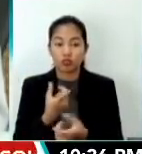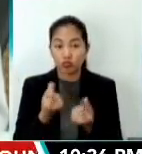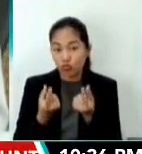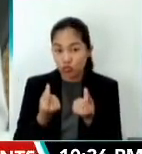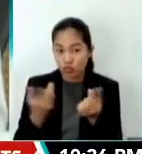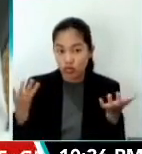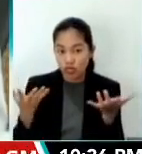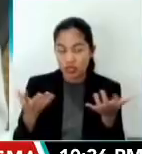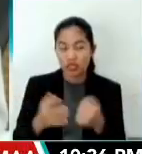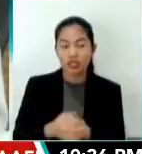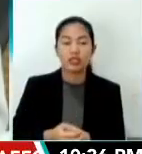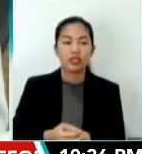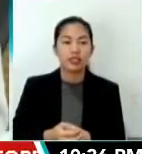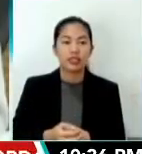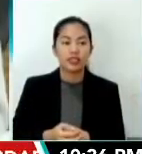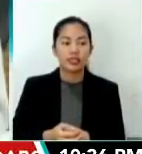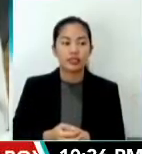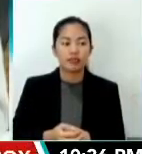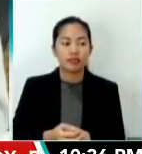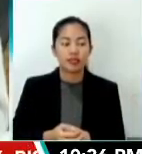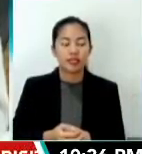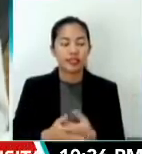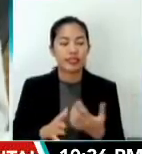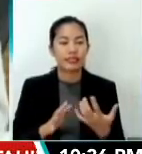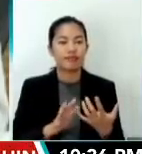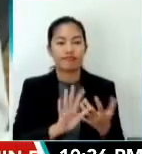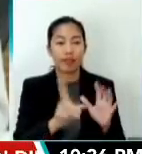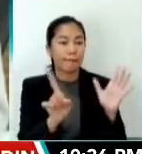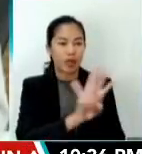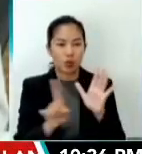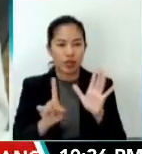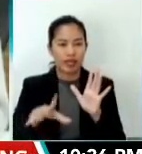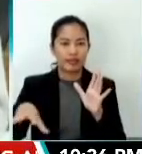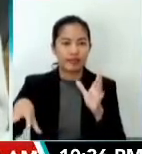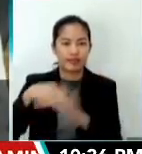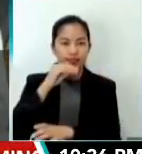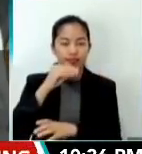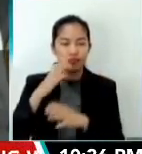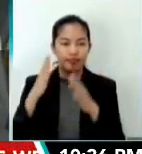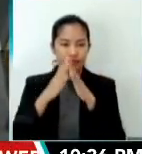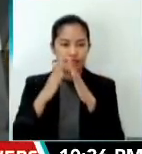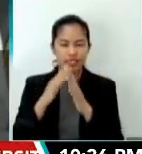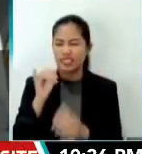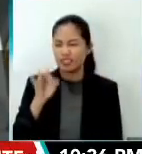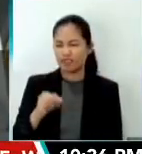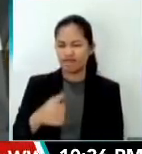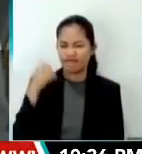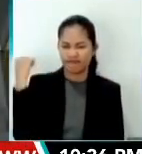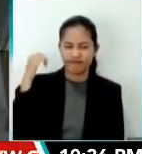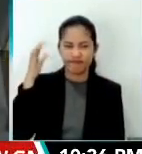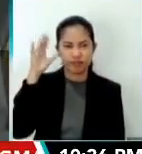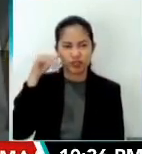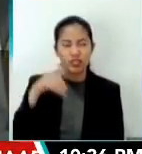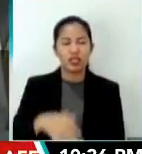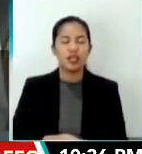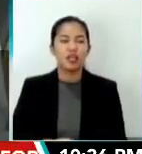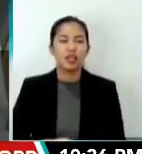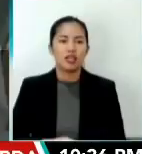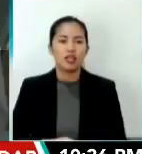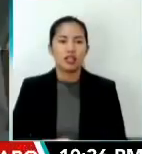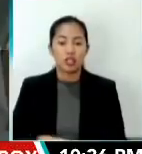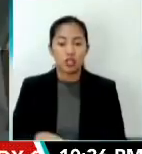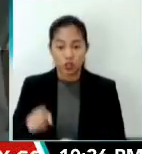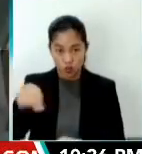prevent them from leaving the house. And if they refuse, because they are persons in authority, you